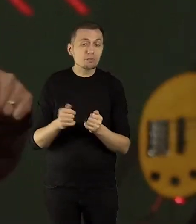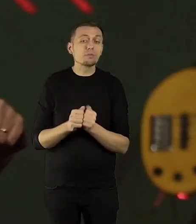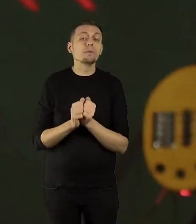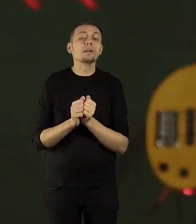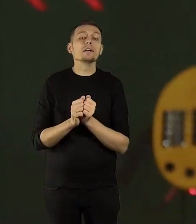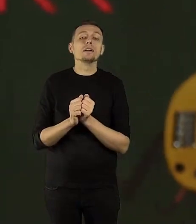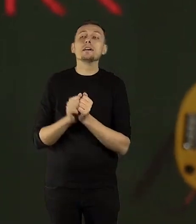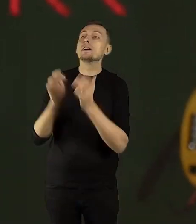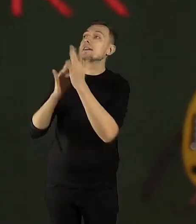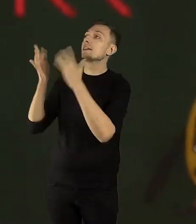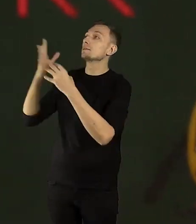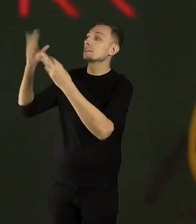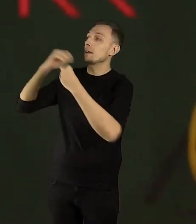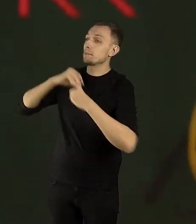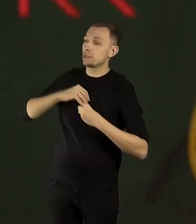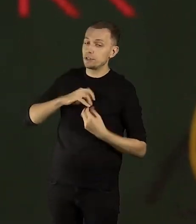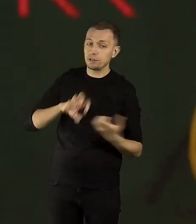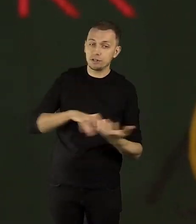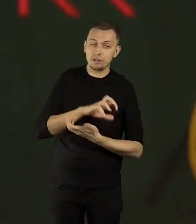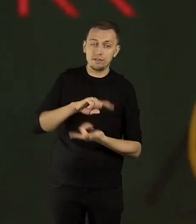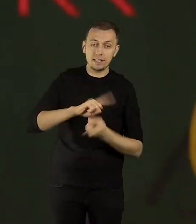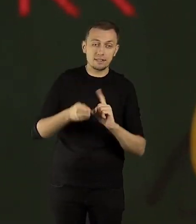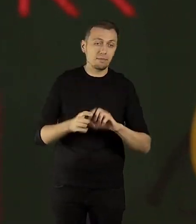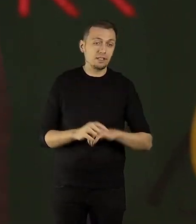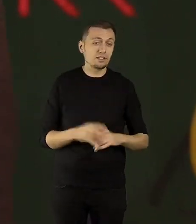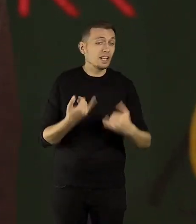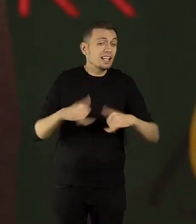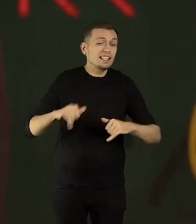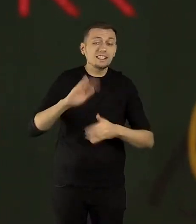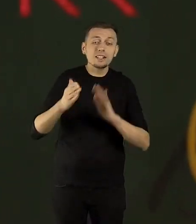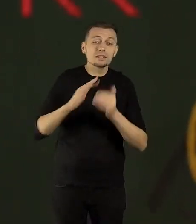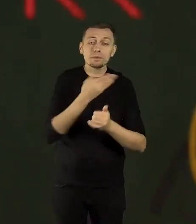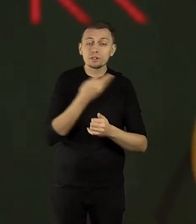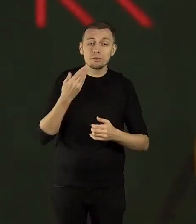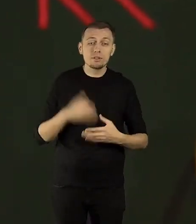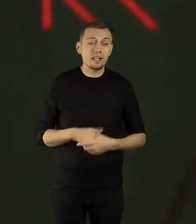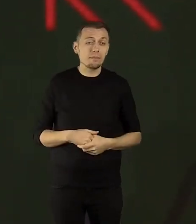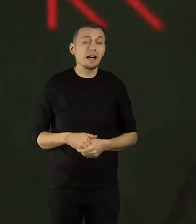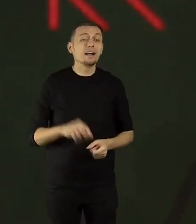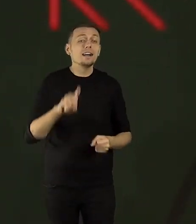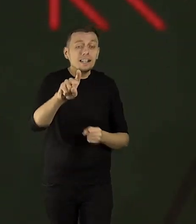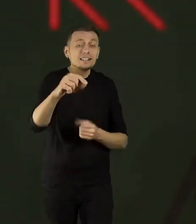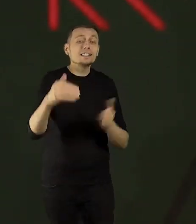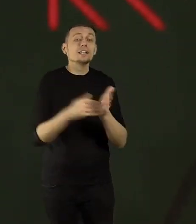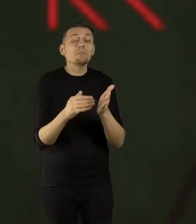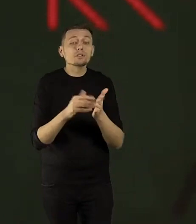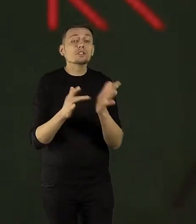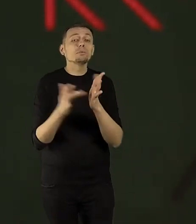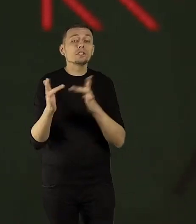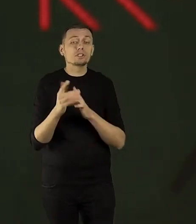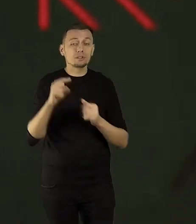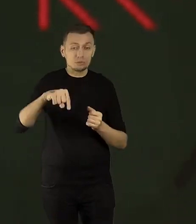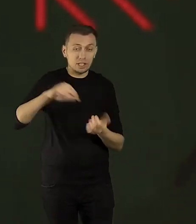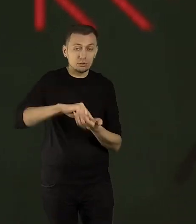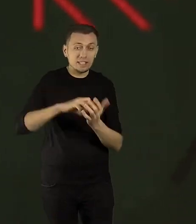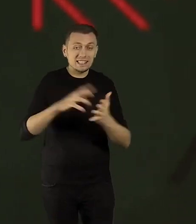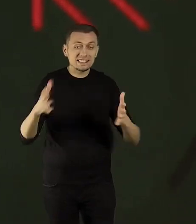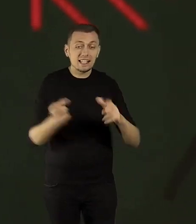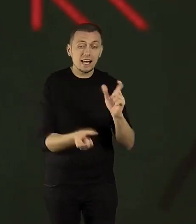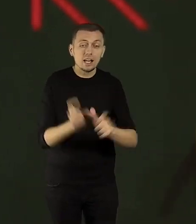I dzisiaj potrzebujesz Jezusa. Są tutaj na sali osoby, które potrzebują Jezusa.